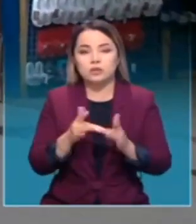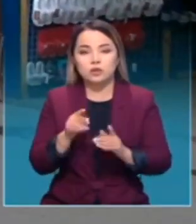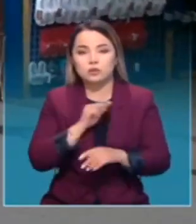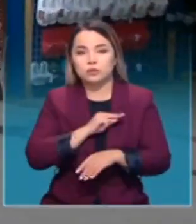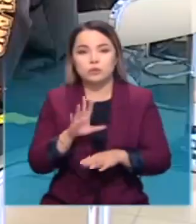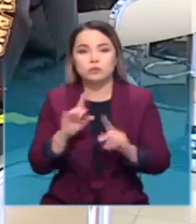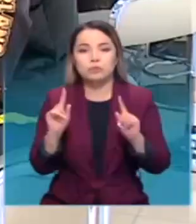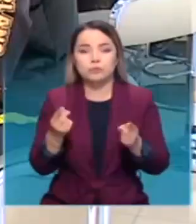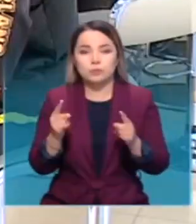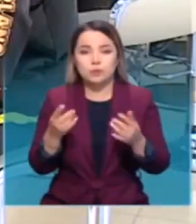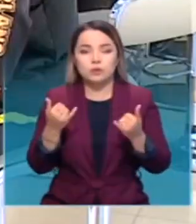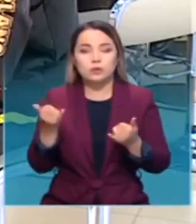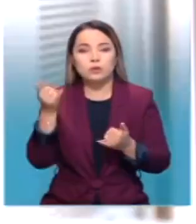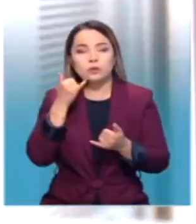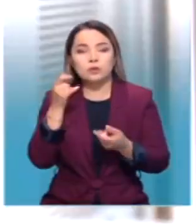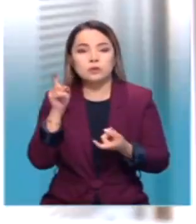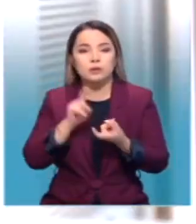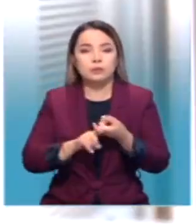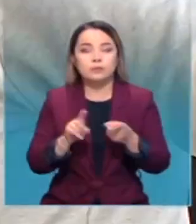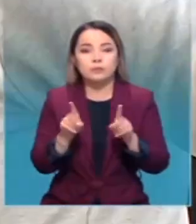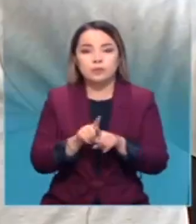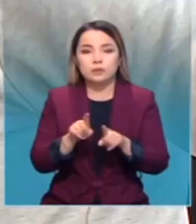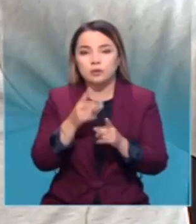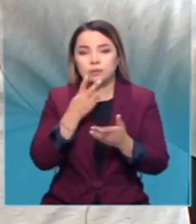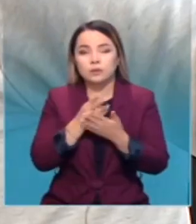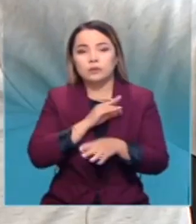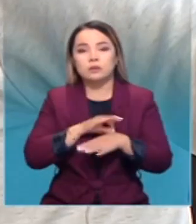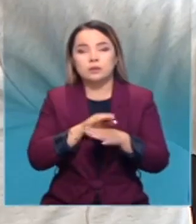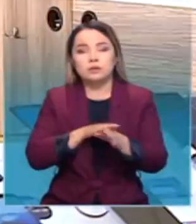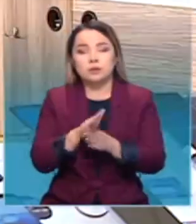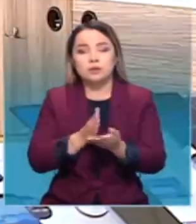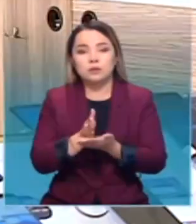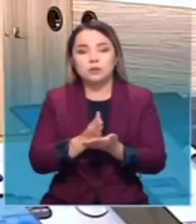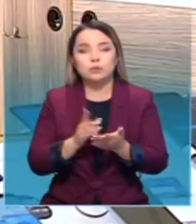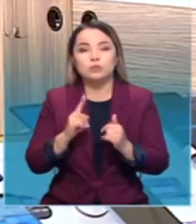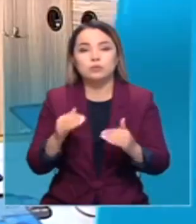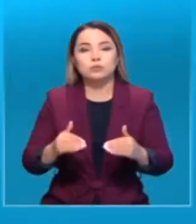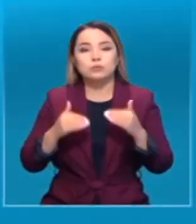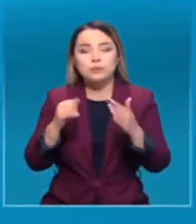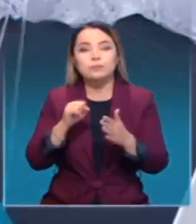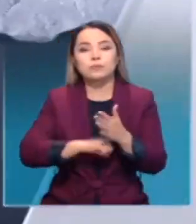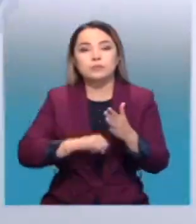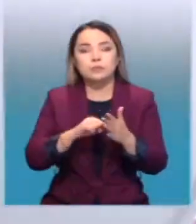не деген масқара? Ұялы байланыс операторларының қызмет құнын өсіруіне не себеп?